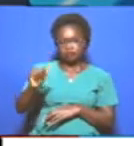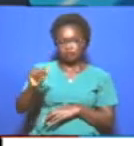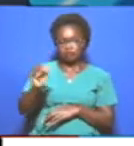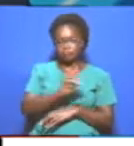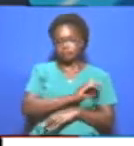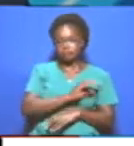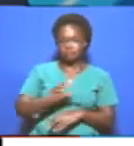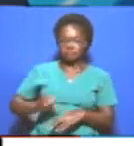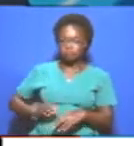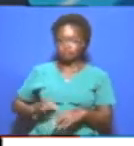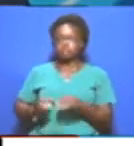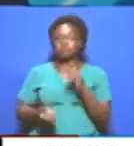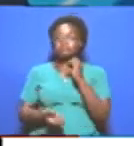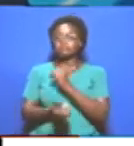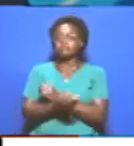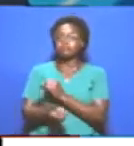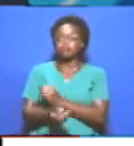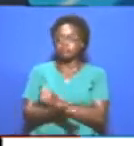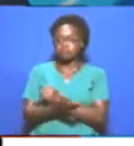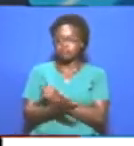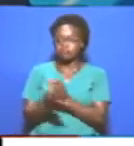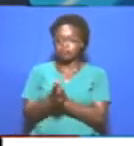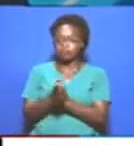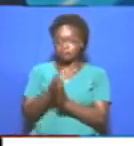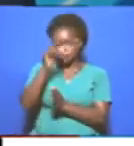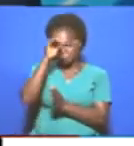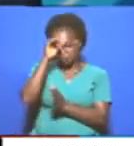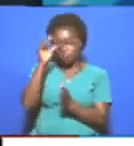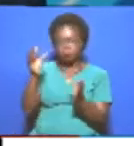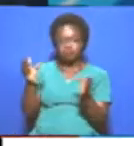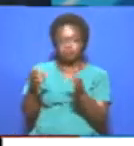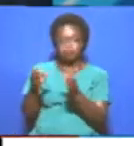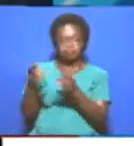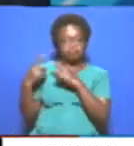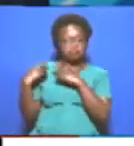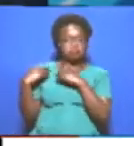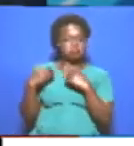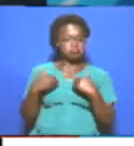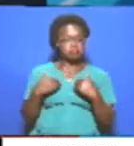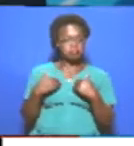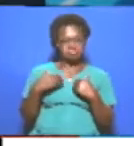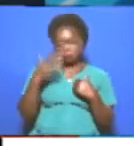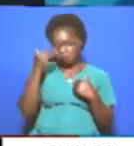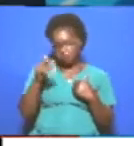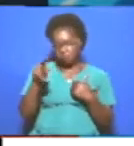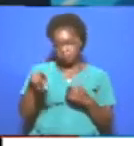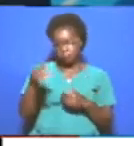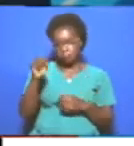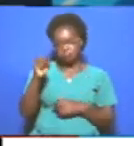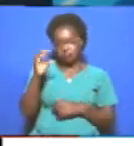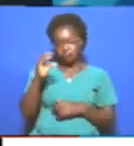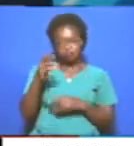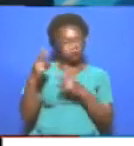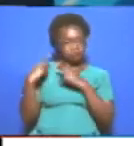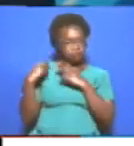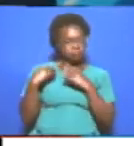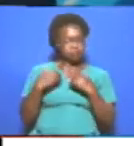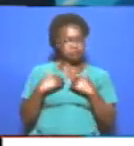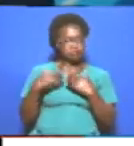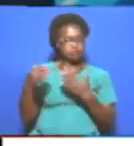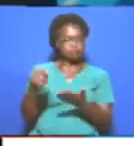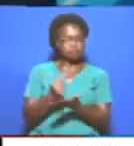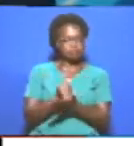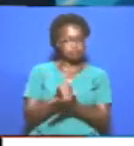ya ushauri ya mashirika ya serikali ya kuchukua jukumu hilo, akisema ni tume ya PSC iliyotwikwa jukumu hilo kwa mujibu